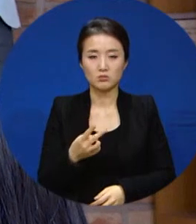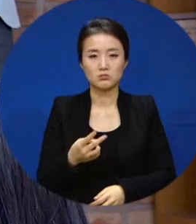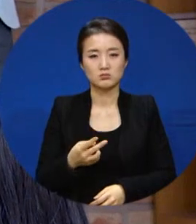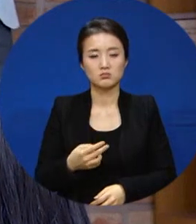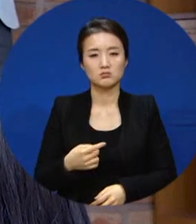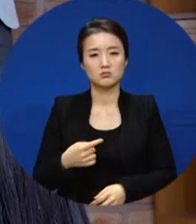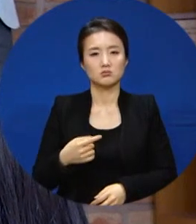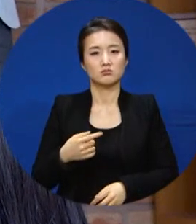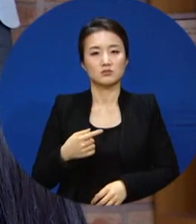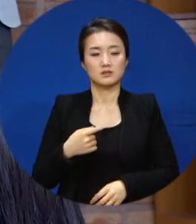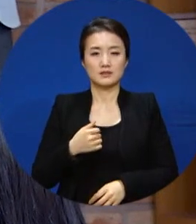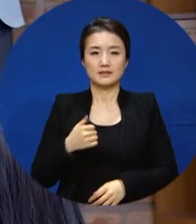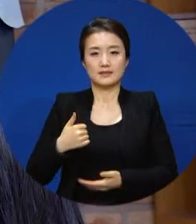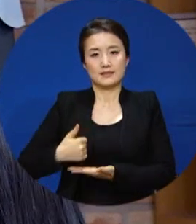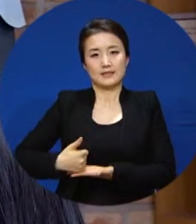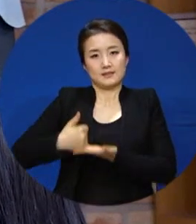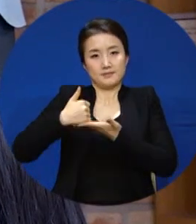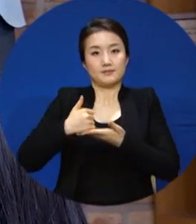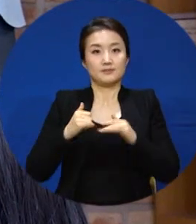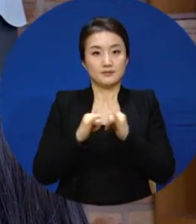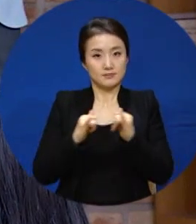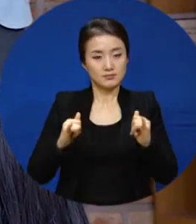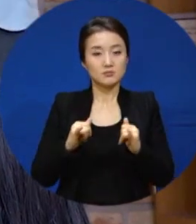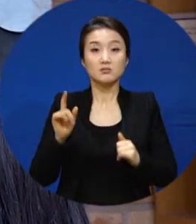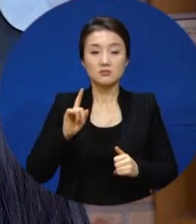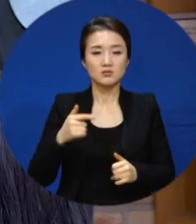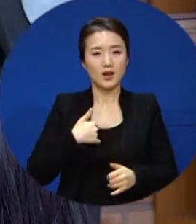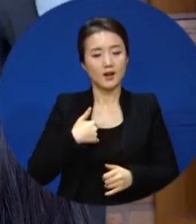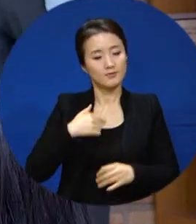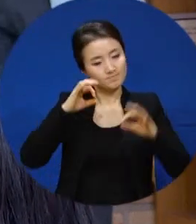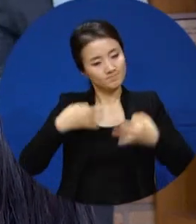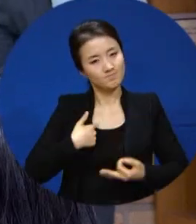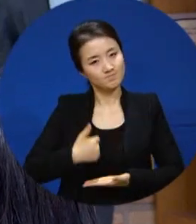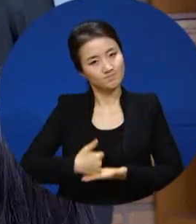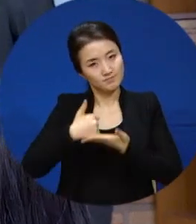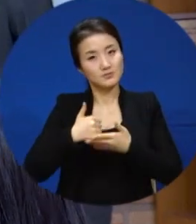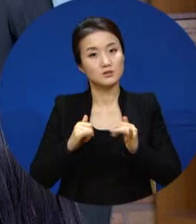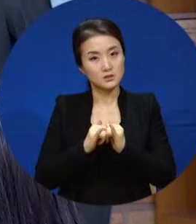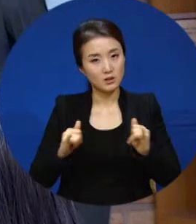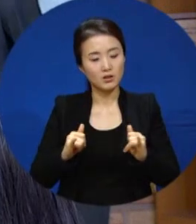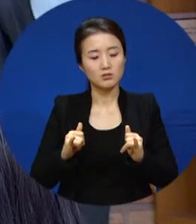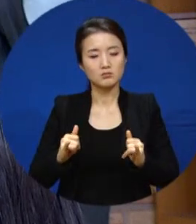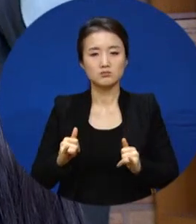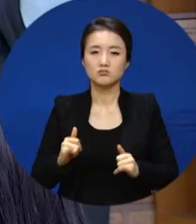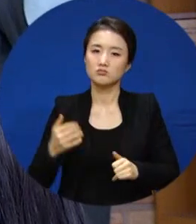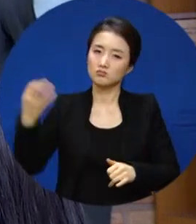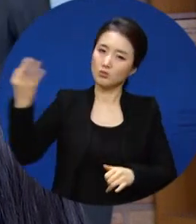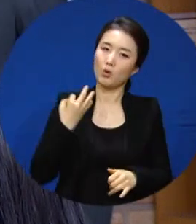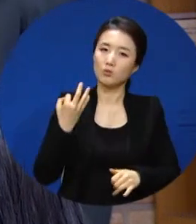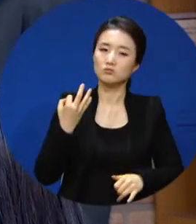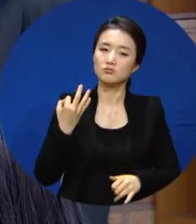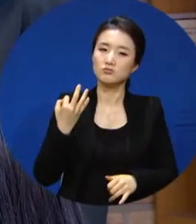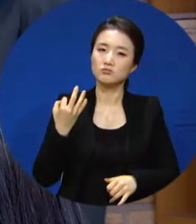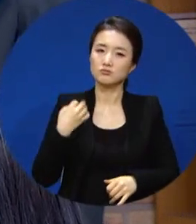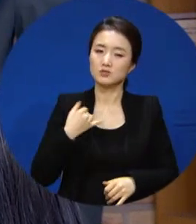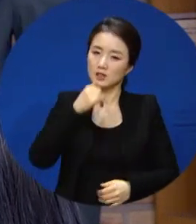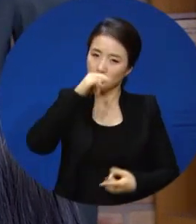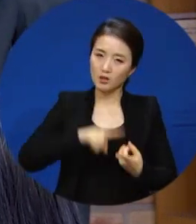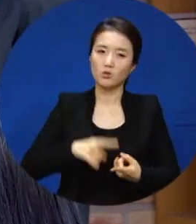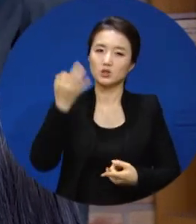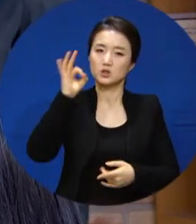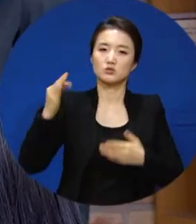원해 있는 그대로 이게 자존감 높은 사람들의 특징이야 그러니까 아까 봤을 때 자존감 낮은